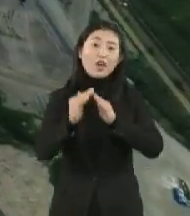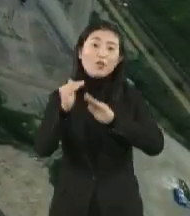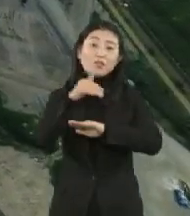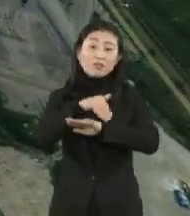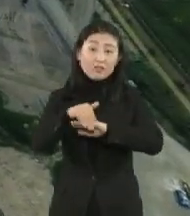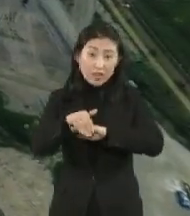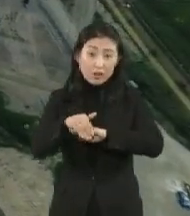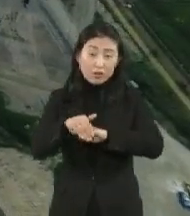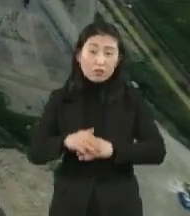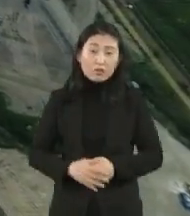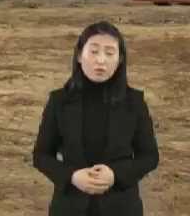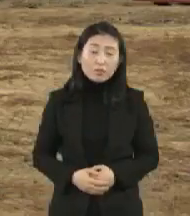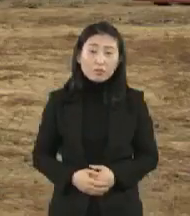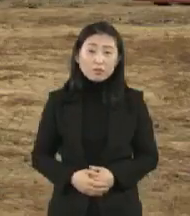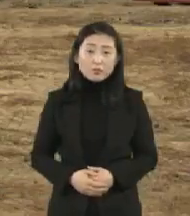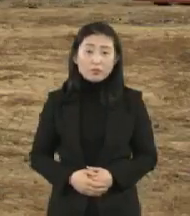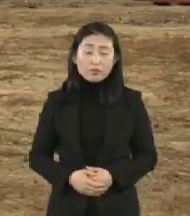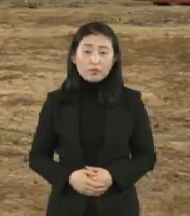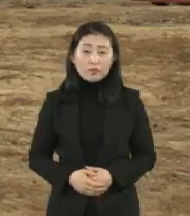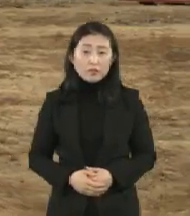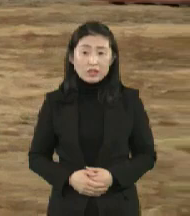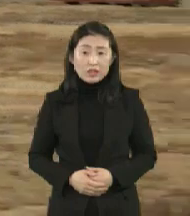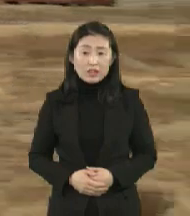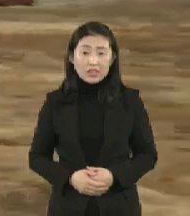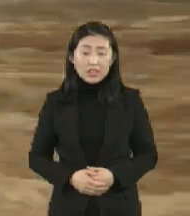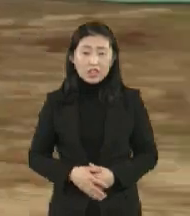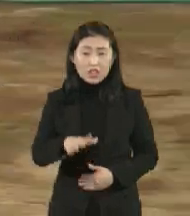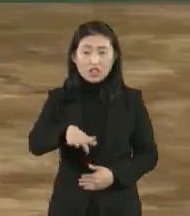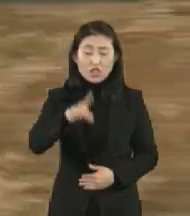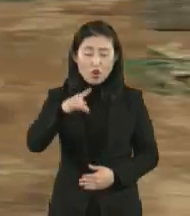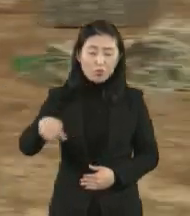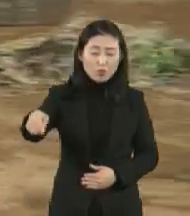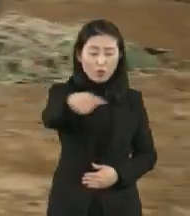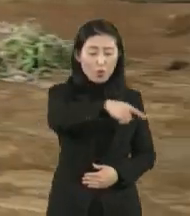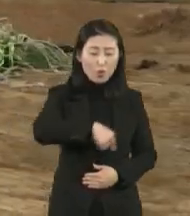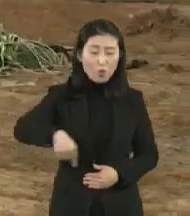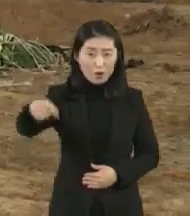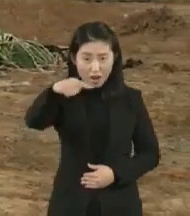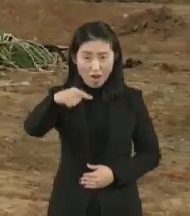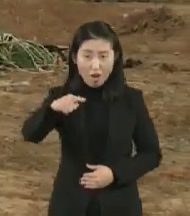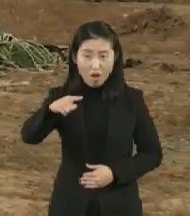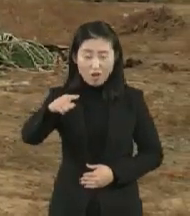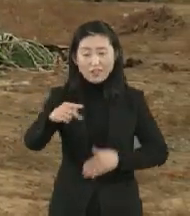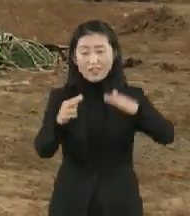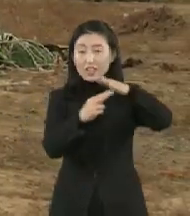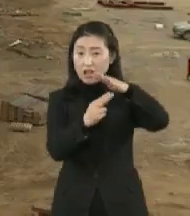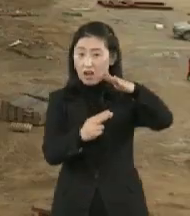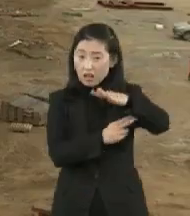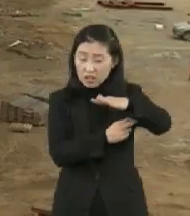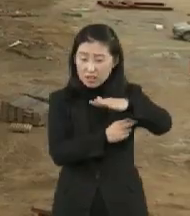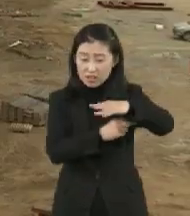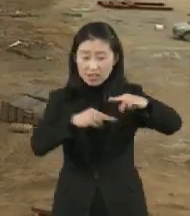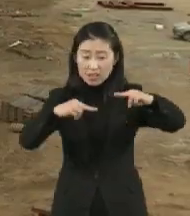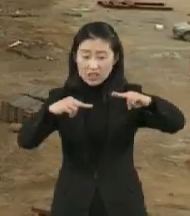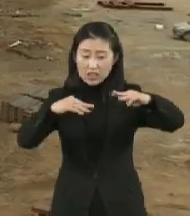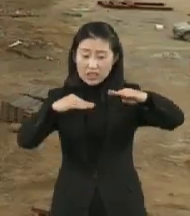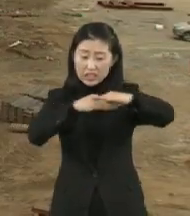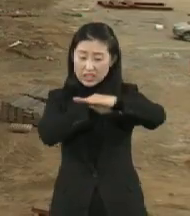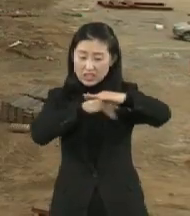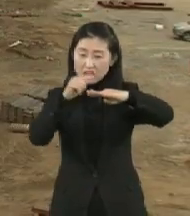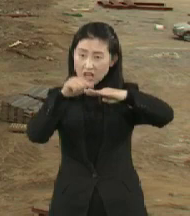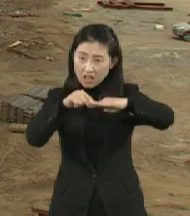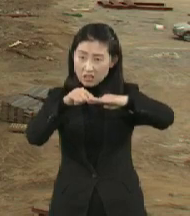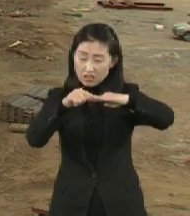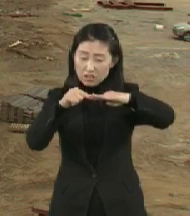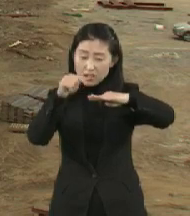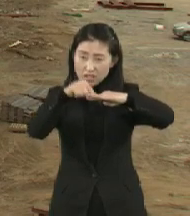세종 금강 보행교의 모습입니다. 국내 최초의 원형, 복층형 교량으로 아래층은 자전거, 위층은